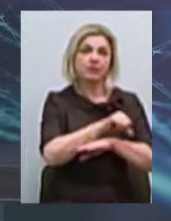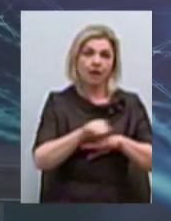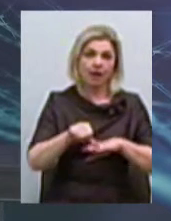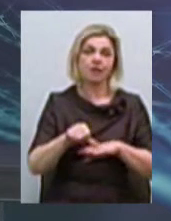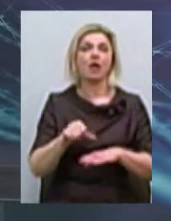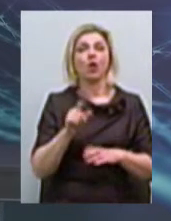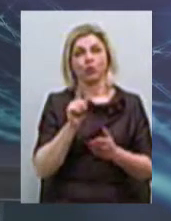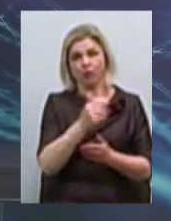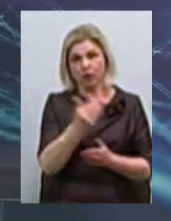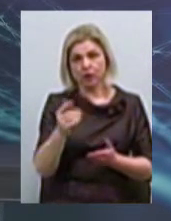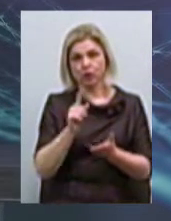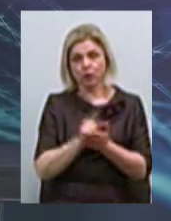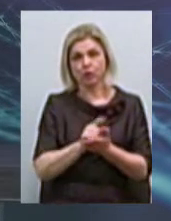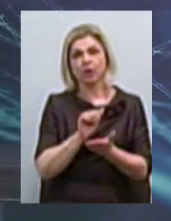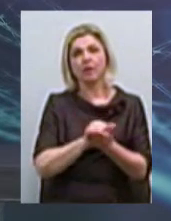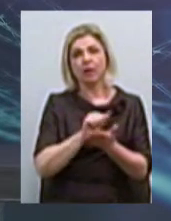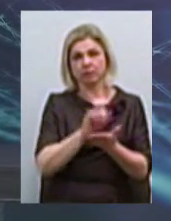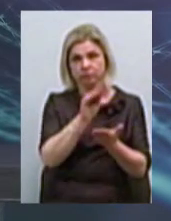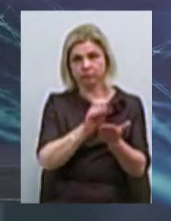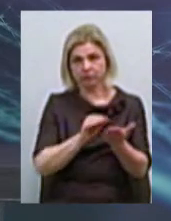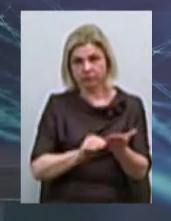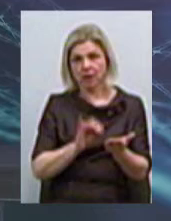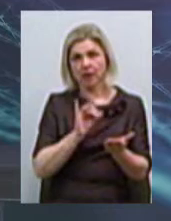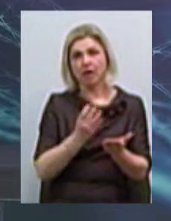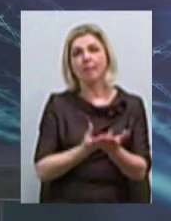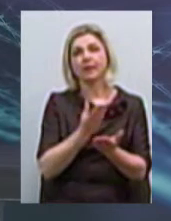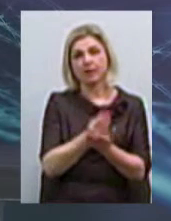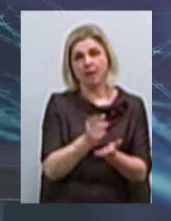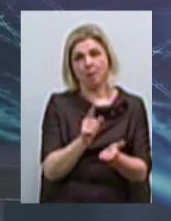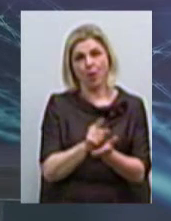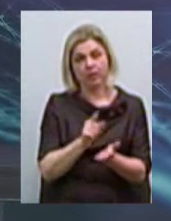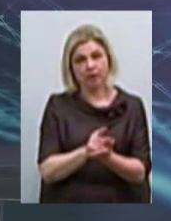України, вони повинні декларувати ці доходи та сплачувати з них податки.